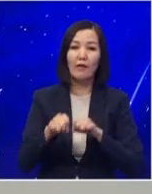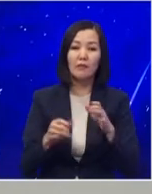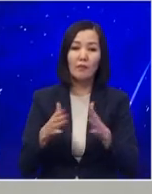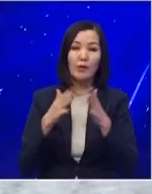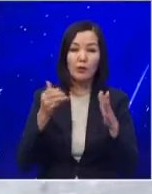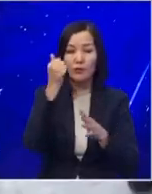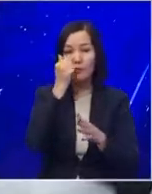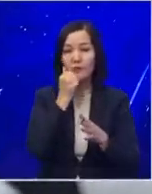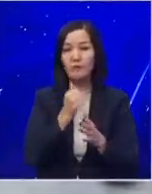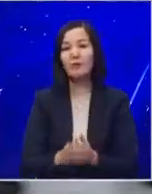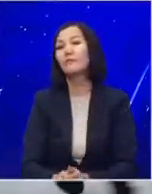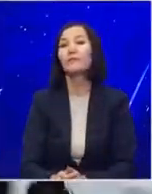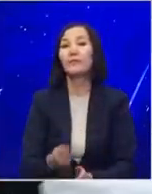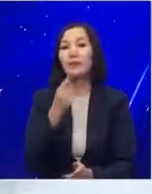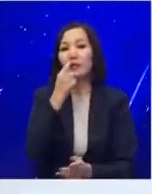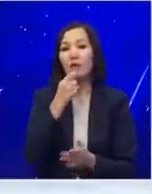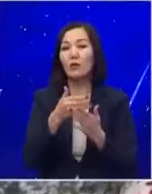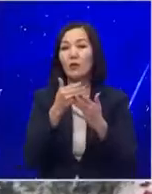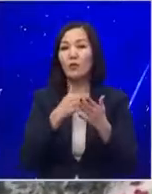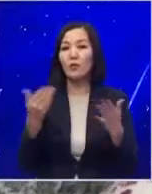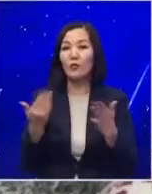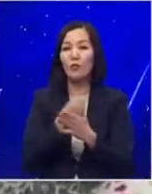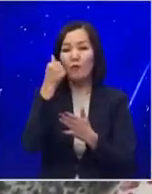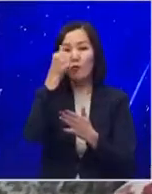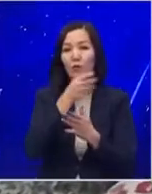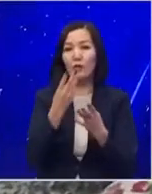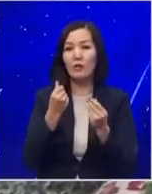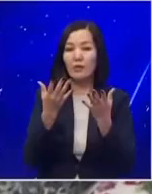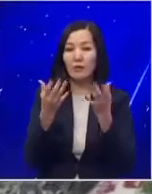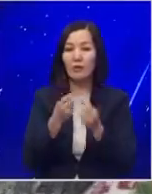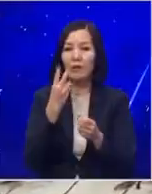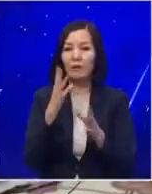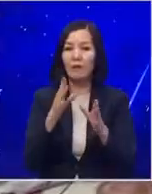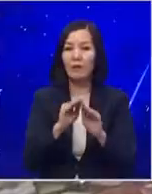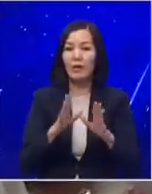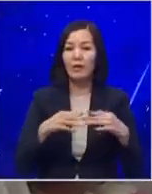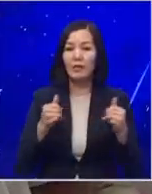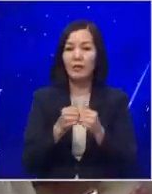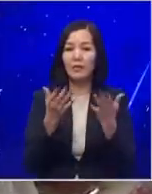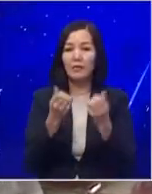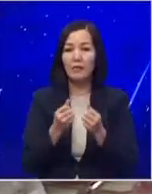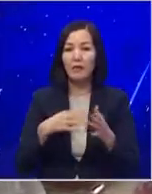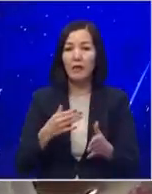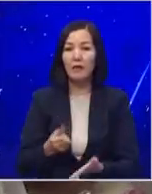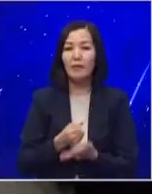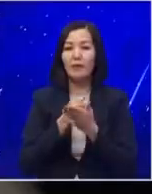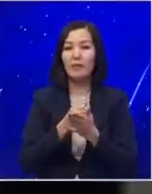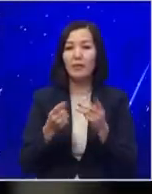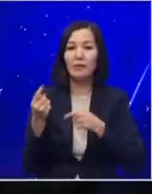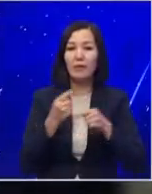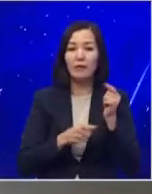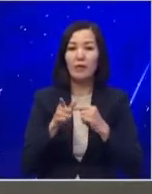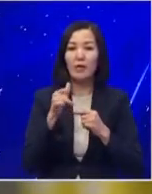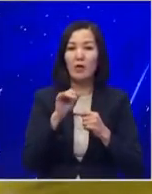спасибо в канун нового года материальную помощь получили еще 2 многодетные семьи оказать им поддержку вызвалась предпринимательница